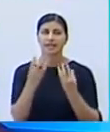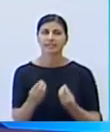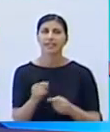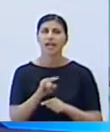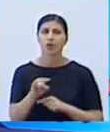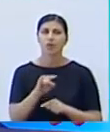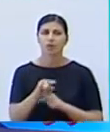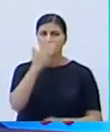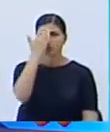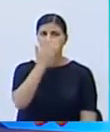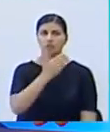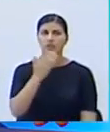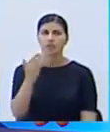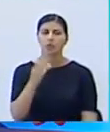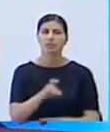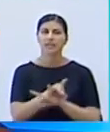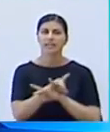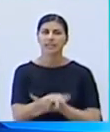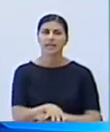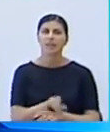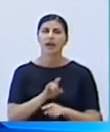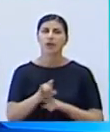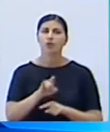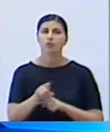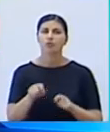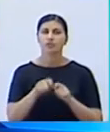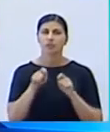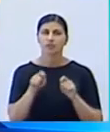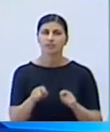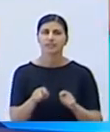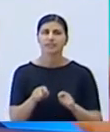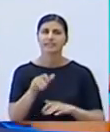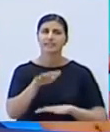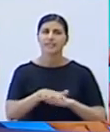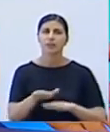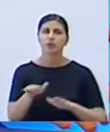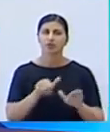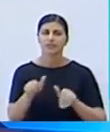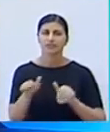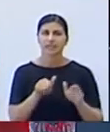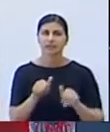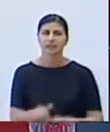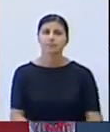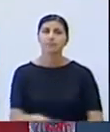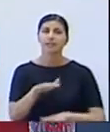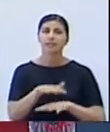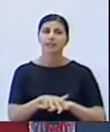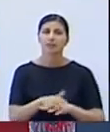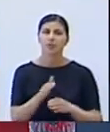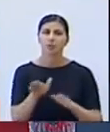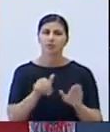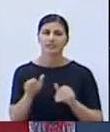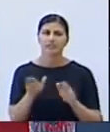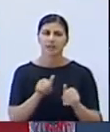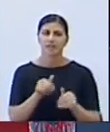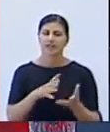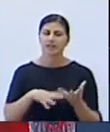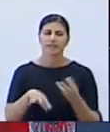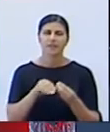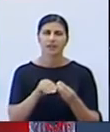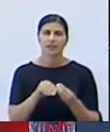ხელოვნურად მოსახლეობის გაღატაკება, ხელოვნურად შექმნილი საბანკო სესხები. საბანკო სესხების თემა თითქმის